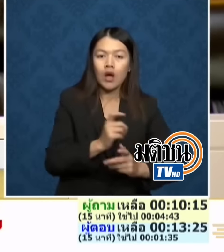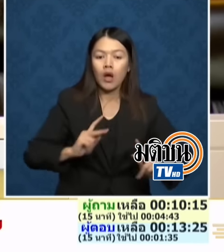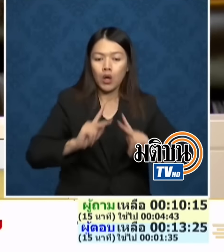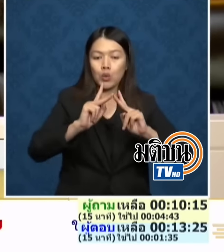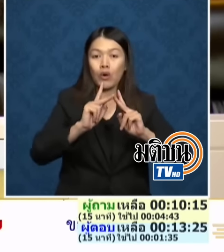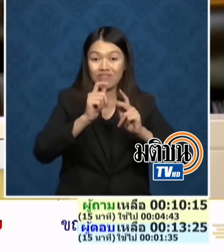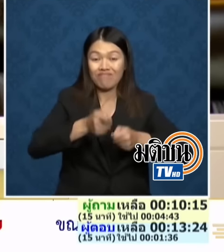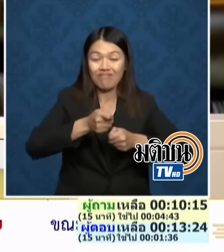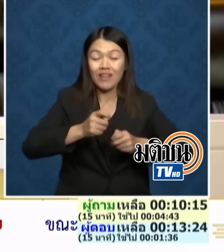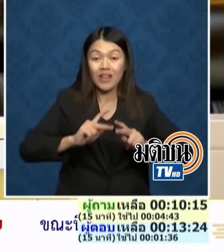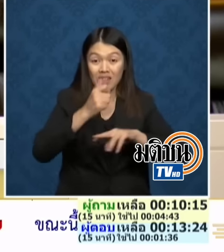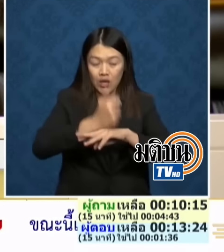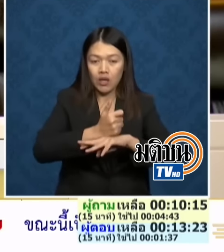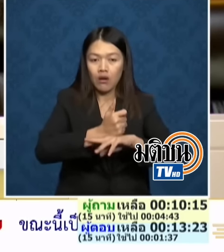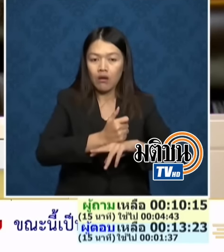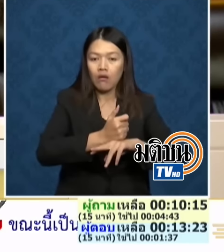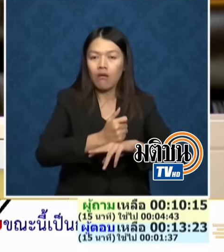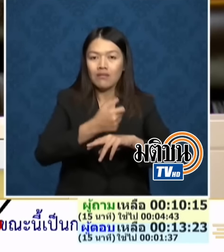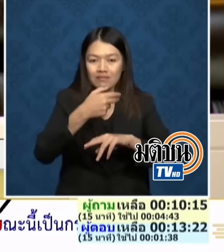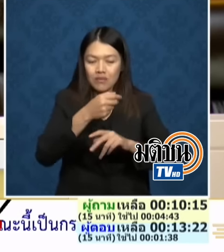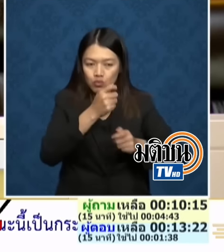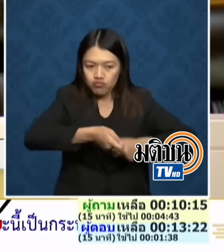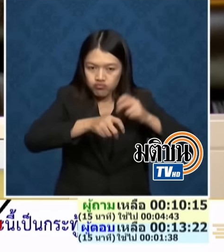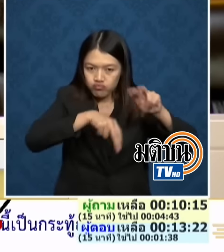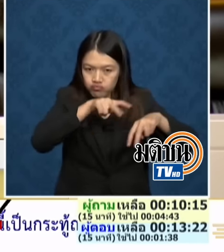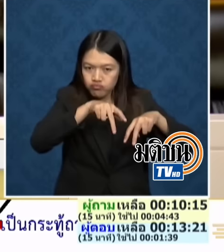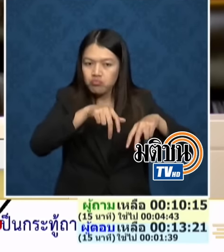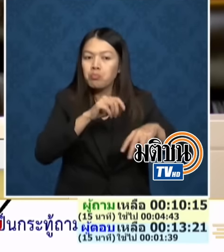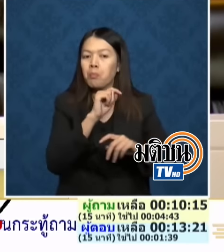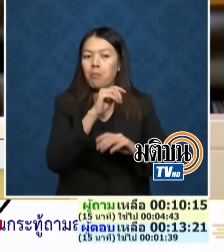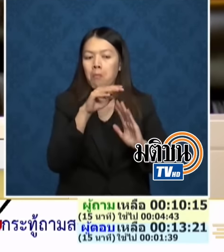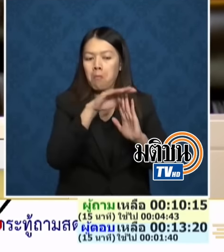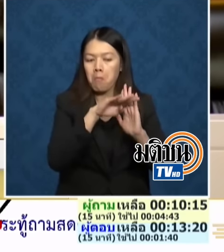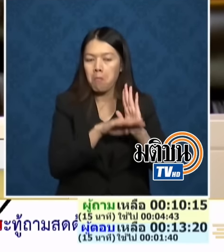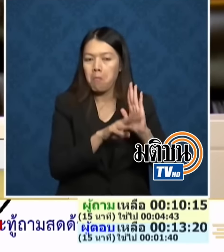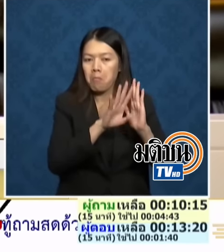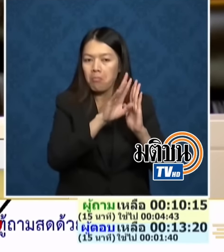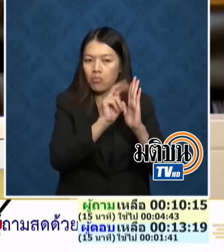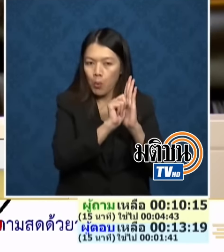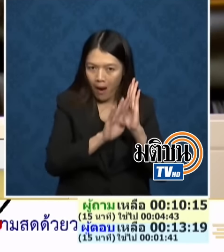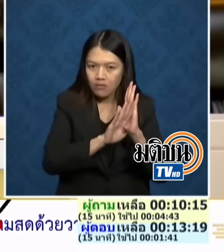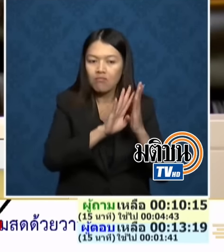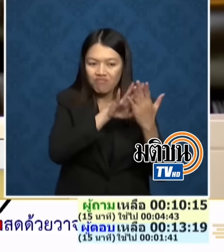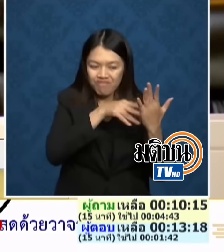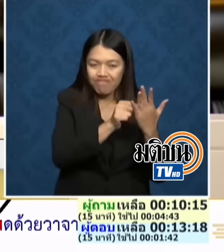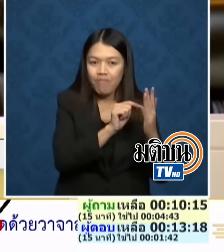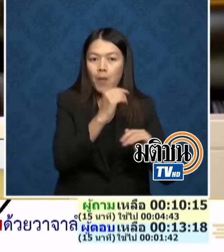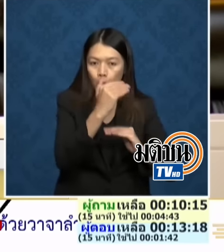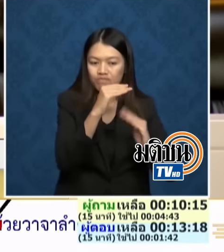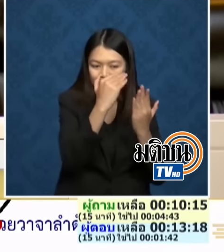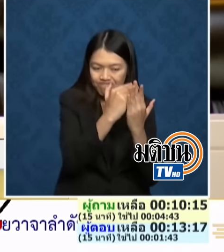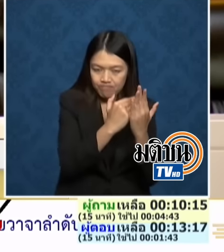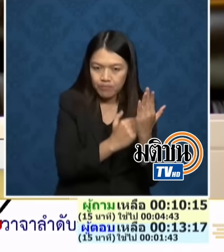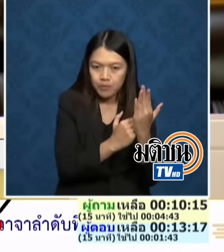พี่ท่ร้ปรีว่าการกท Wolver minและสาก่อนเท่านั้นเป็ผกำหนดแกัฏิแต่หลจากปี 2.45